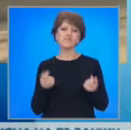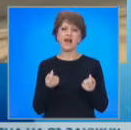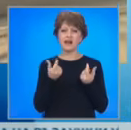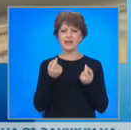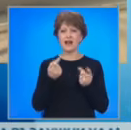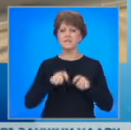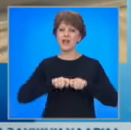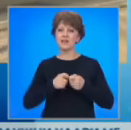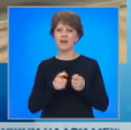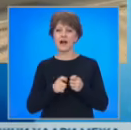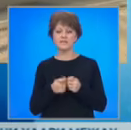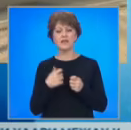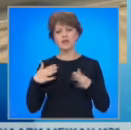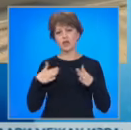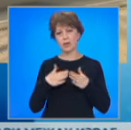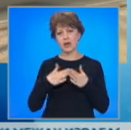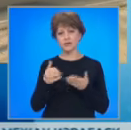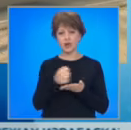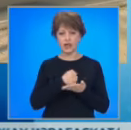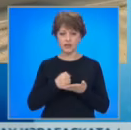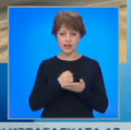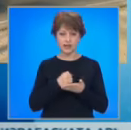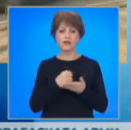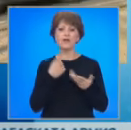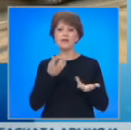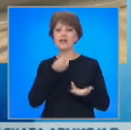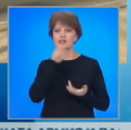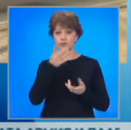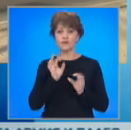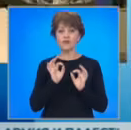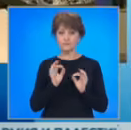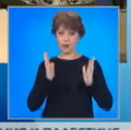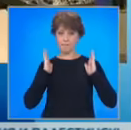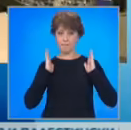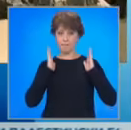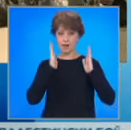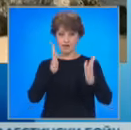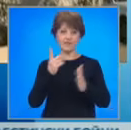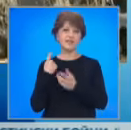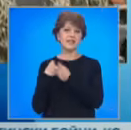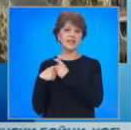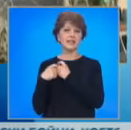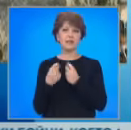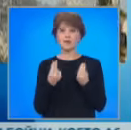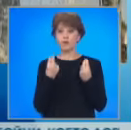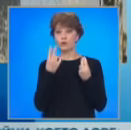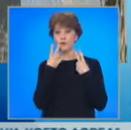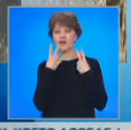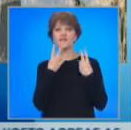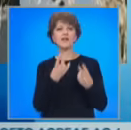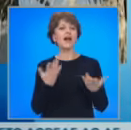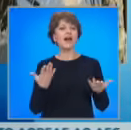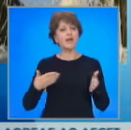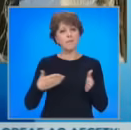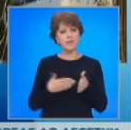са освободени за домашно лечение. Инцидентът става на изхода на Сандански на прав участък с добра видимост. Какво точно е причинило